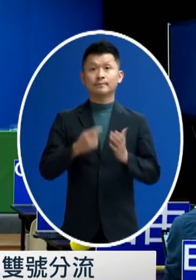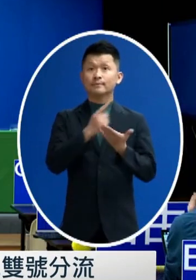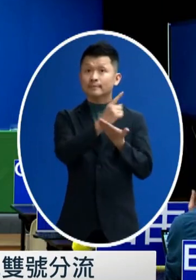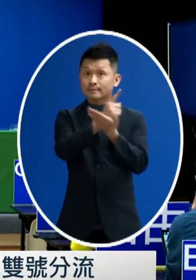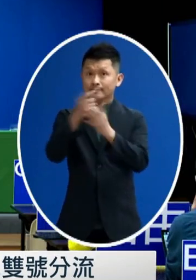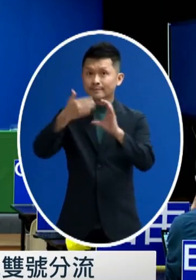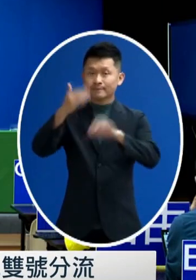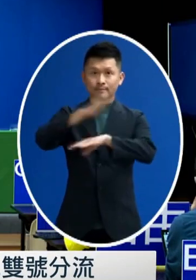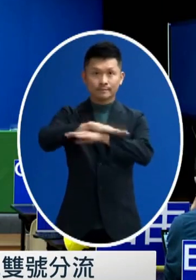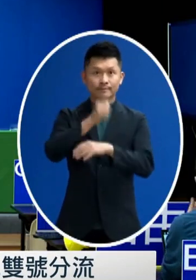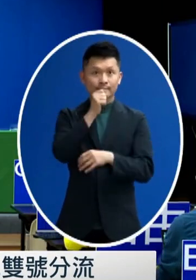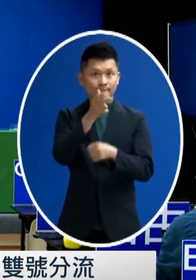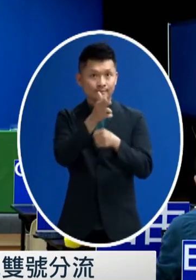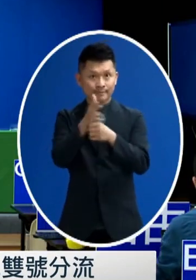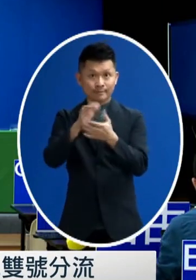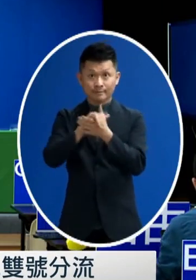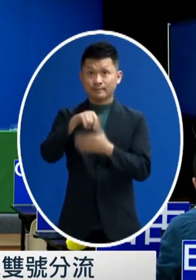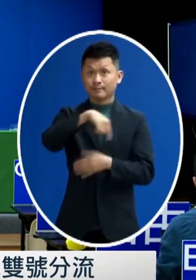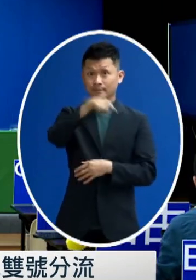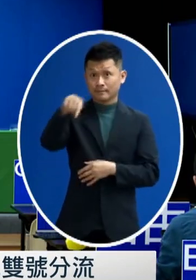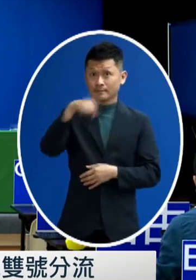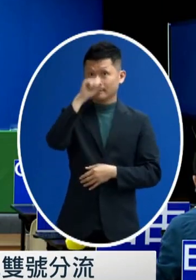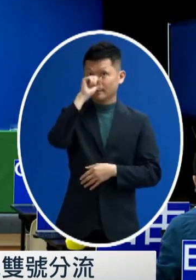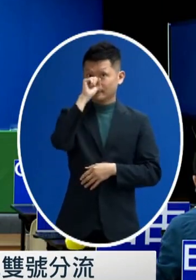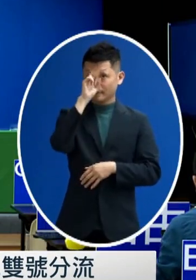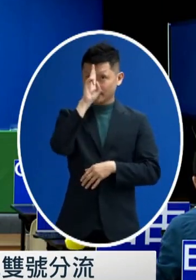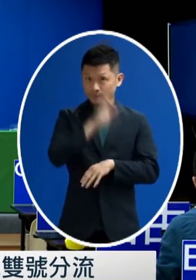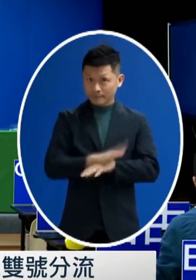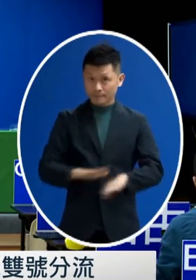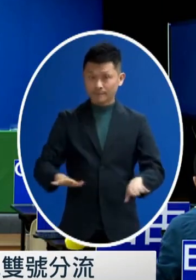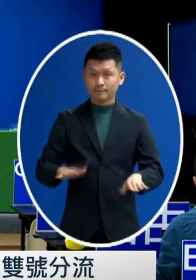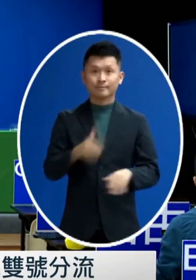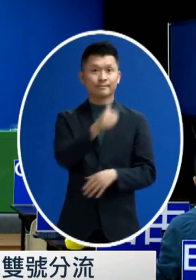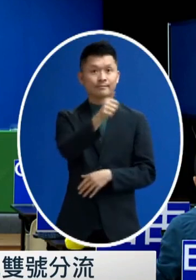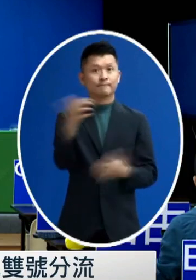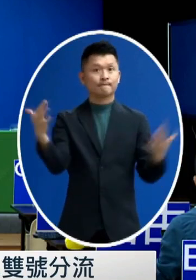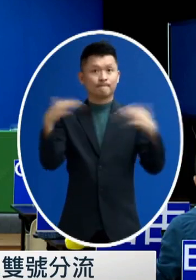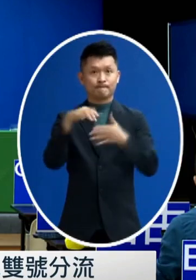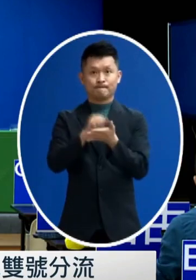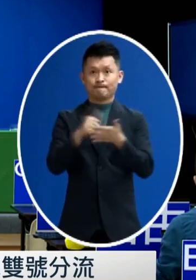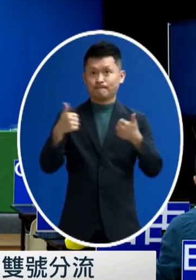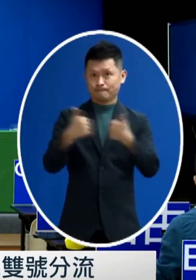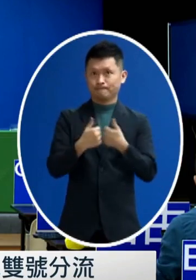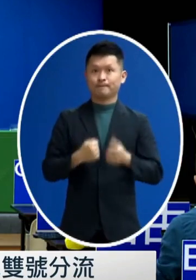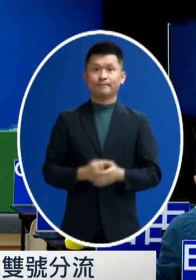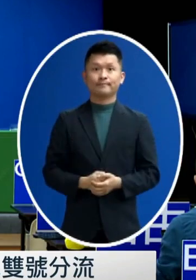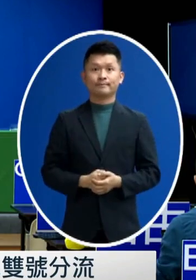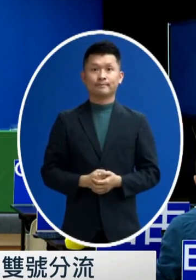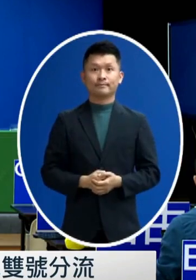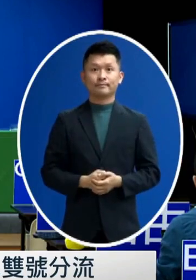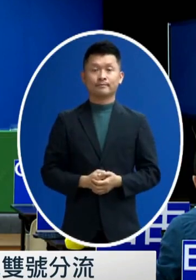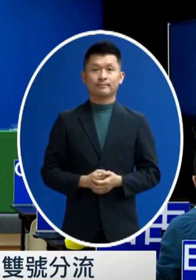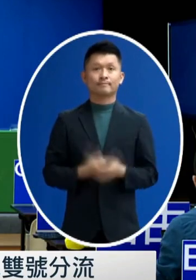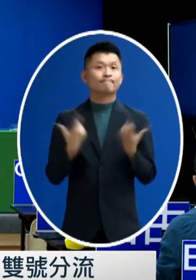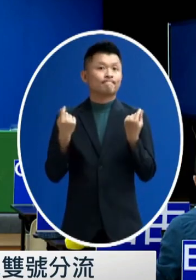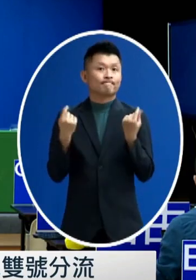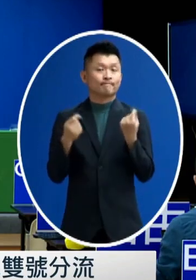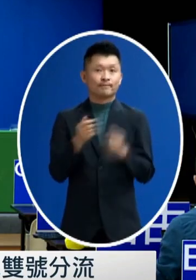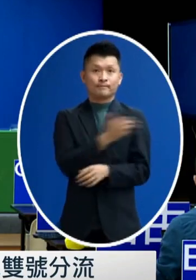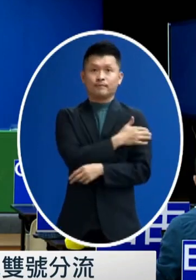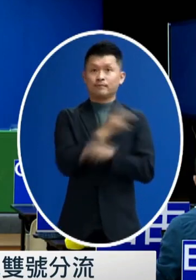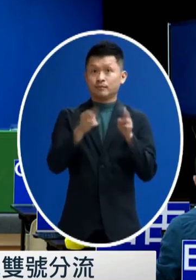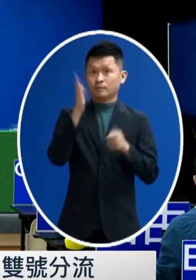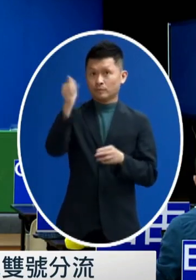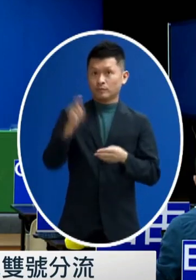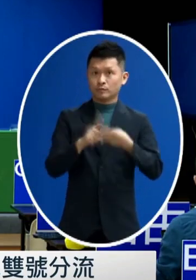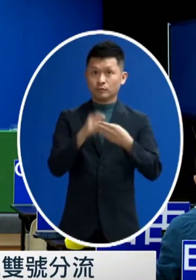0到6岁幼儿免费领取5剂家用抗原快筛试剂，预计是从6月1号实施。那领取的期限为